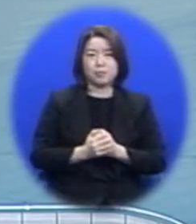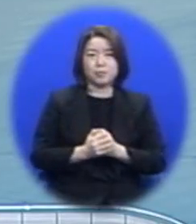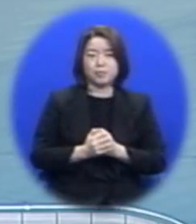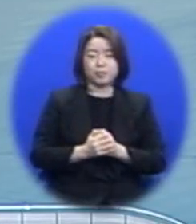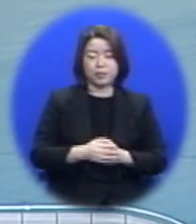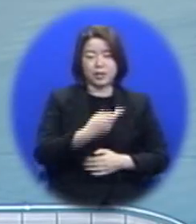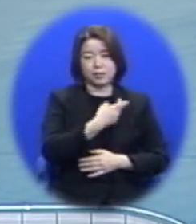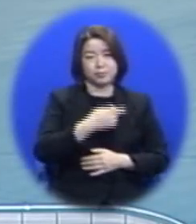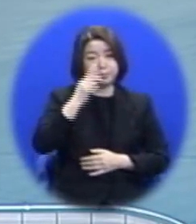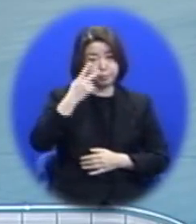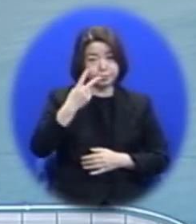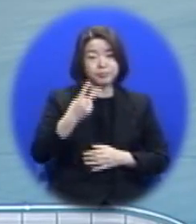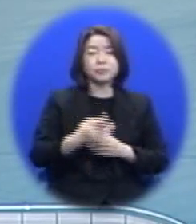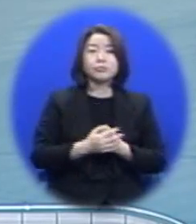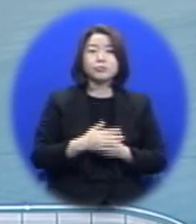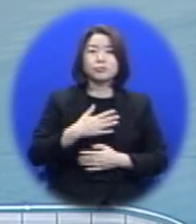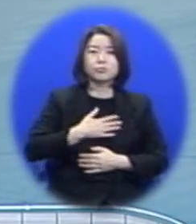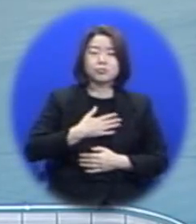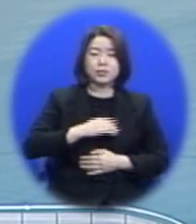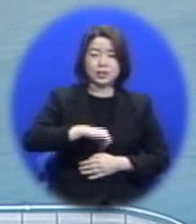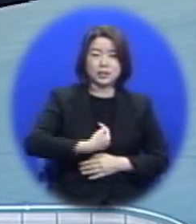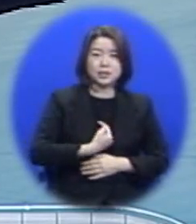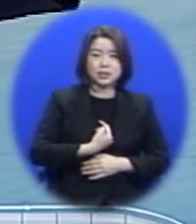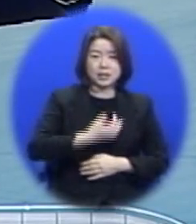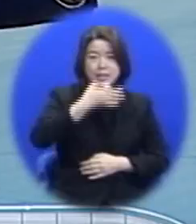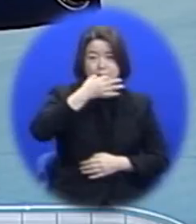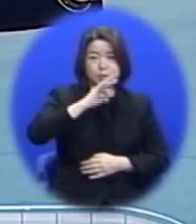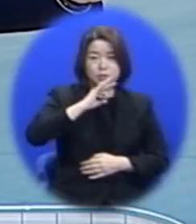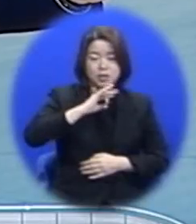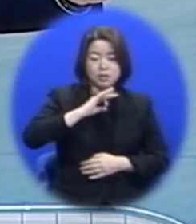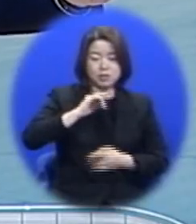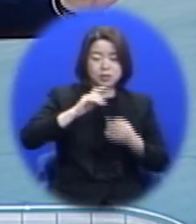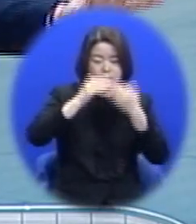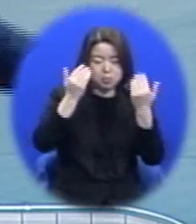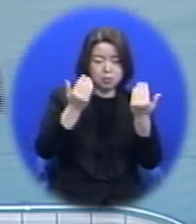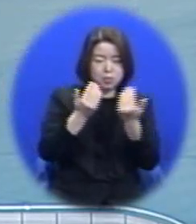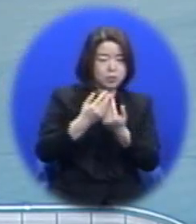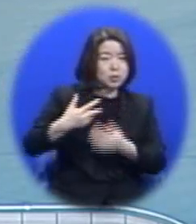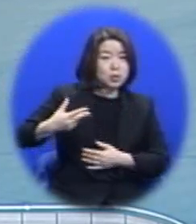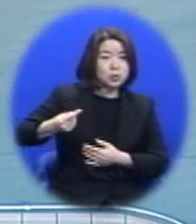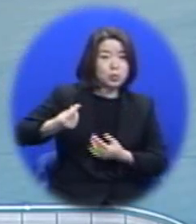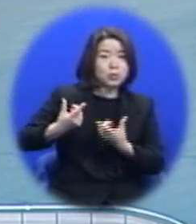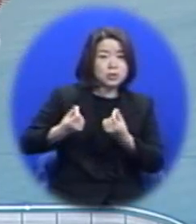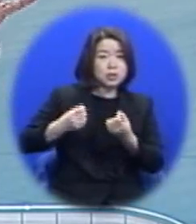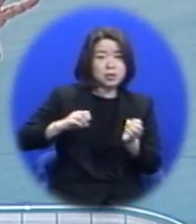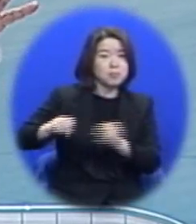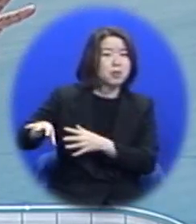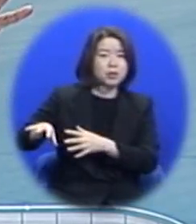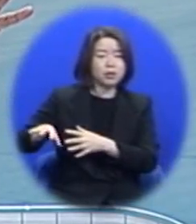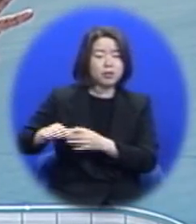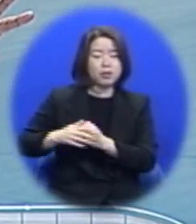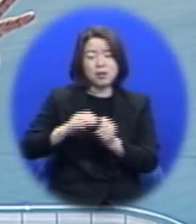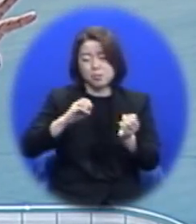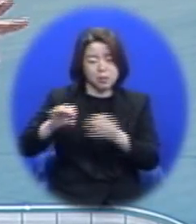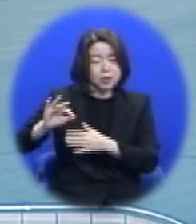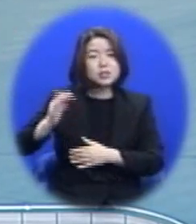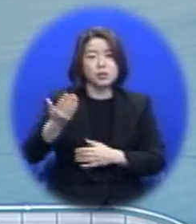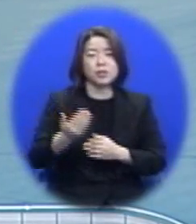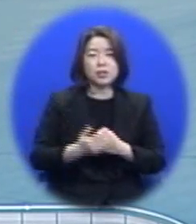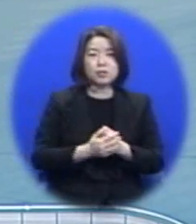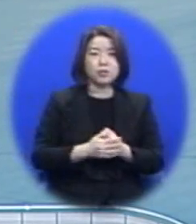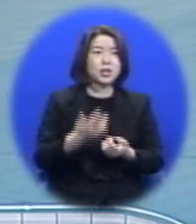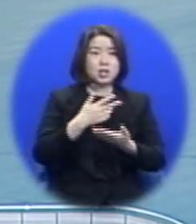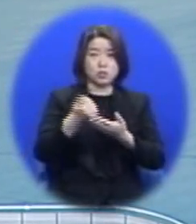사도 바울이 자기에게 유익하던 거 다 배설물처럼 버렸다고 그랬어요. 배설물처럼 버려지는 거더라고.